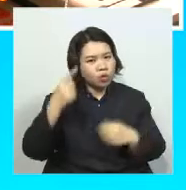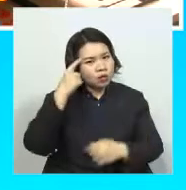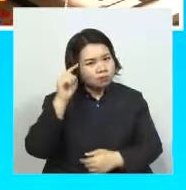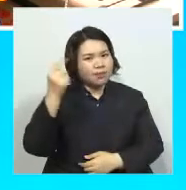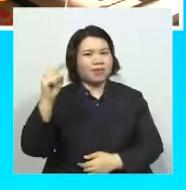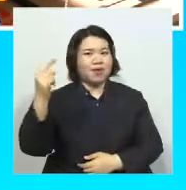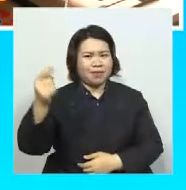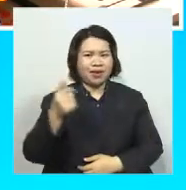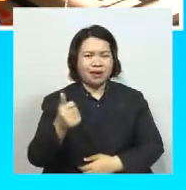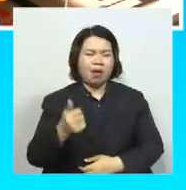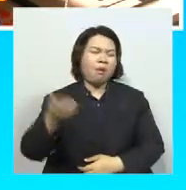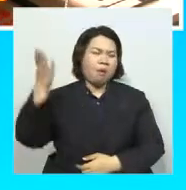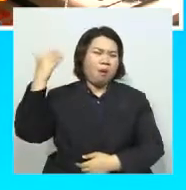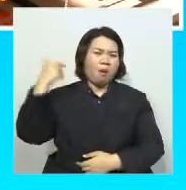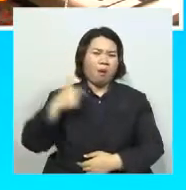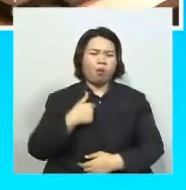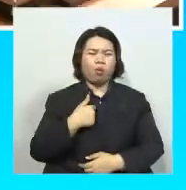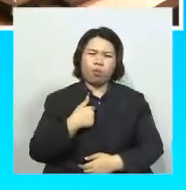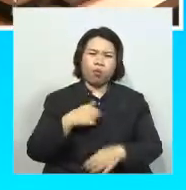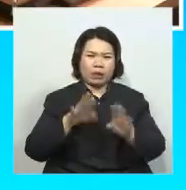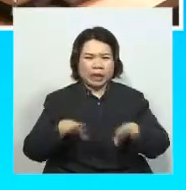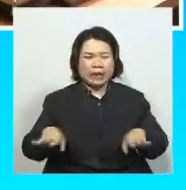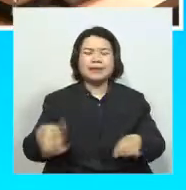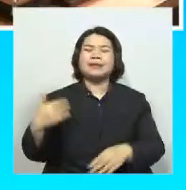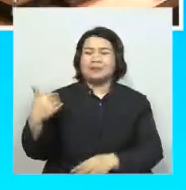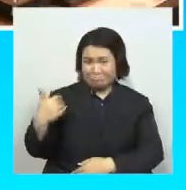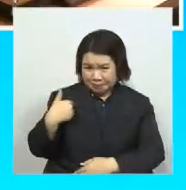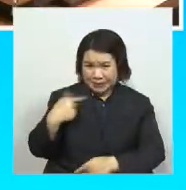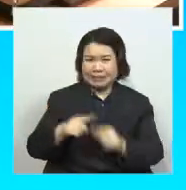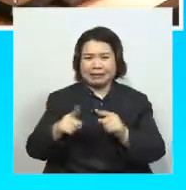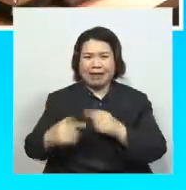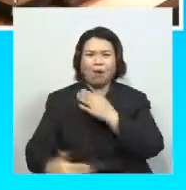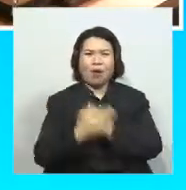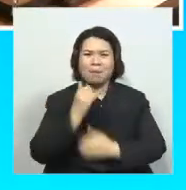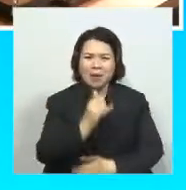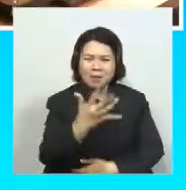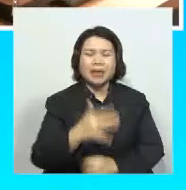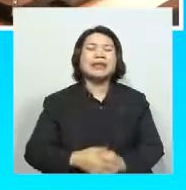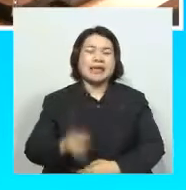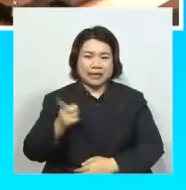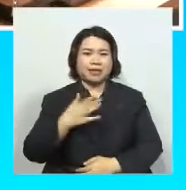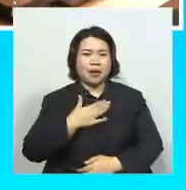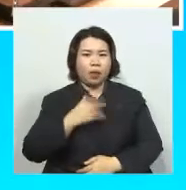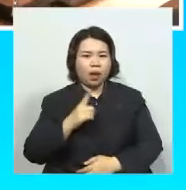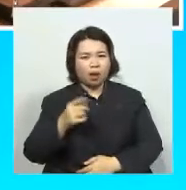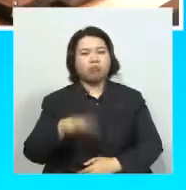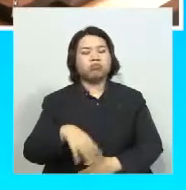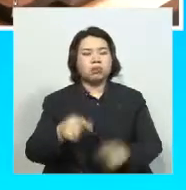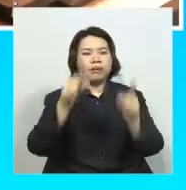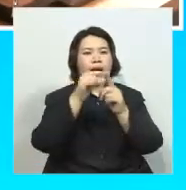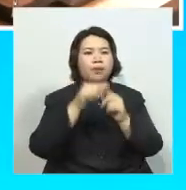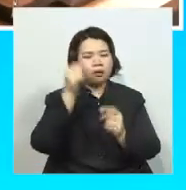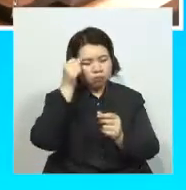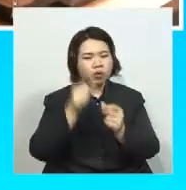ตนาการรุ่นเราตอนสมัยเด็กๆเนี่ยก็มีแต่เราไม่ค่อยได้ไป ส่วนใหญ่เราจะเน้นเรื่องของการท่องจำ ใ